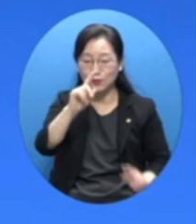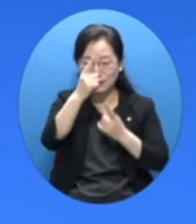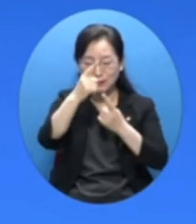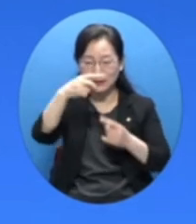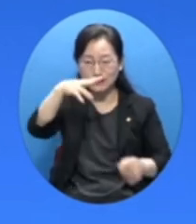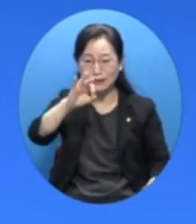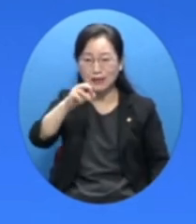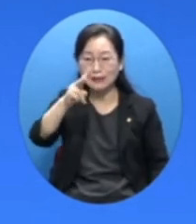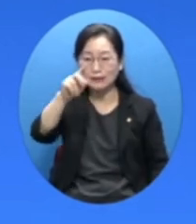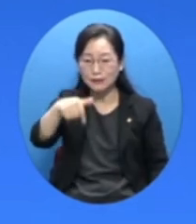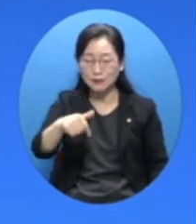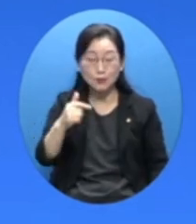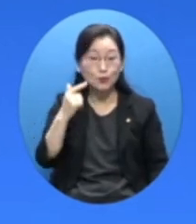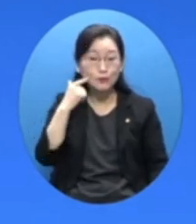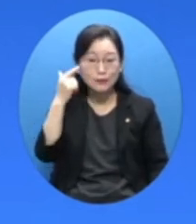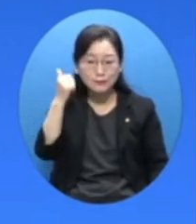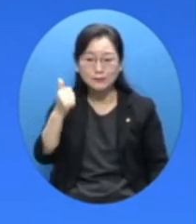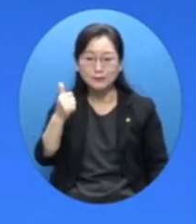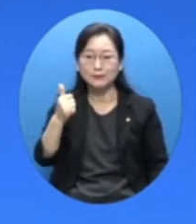목사님